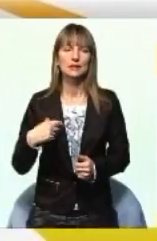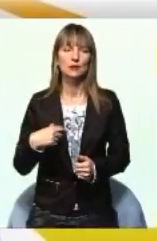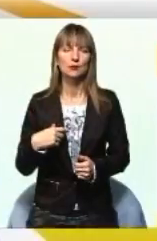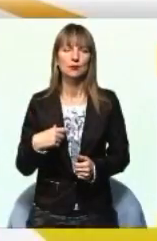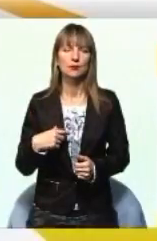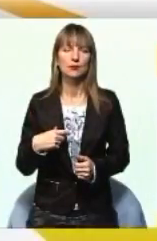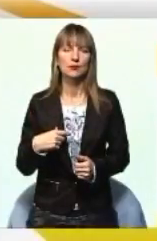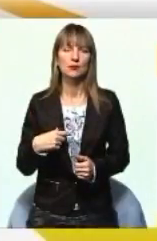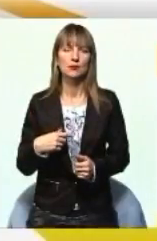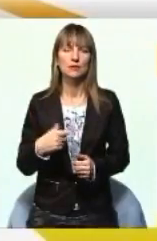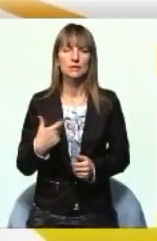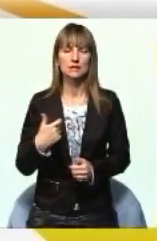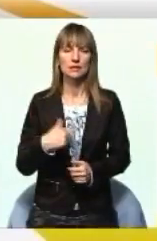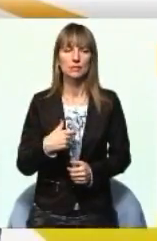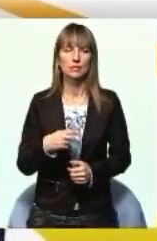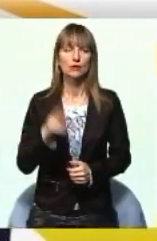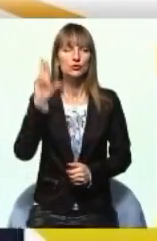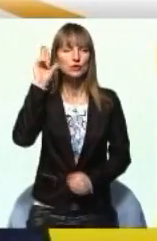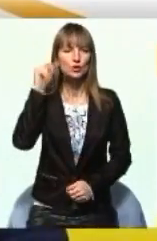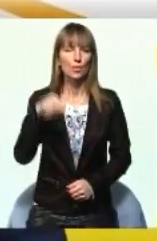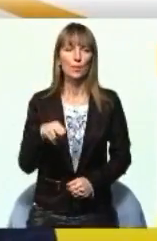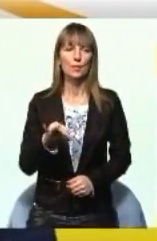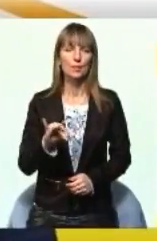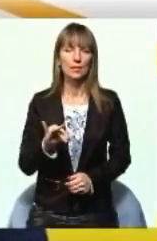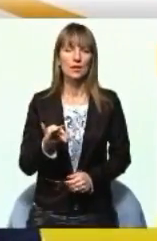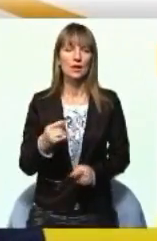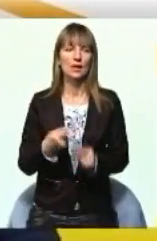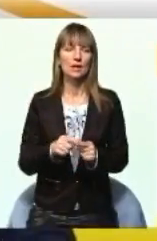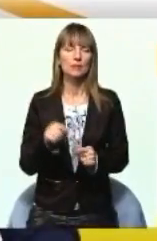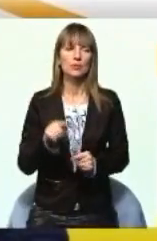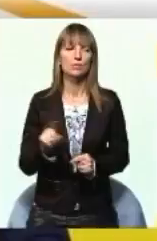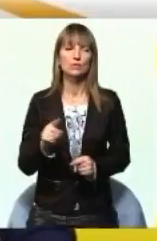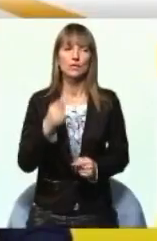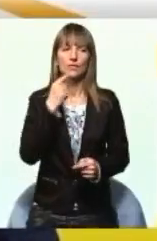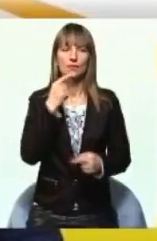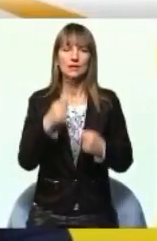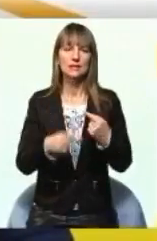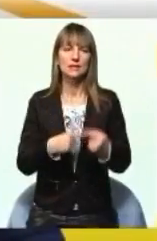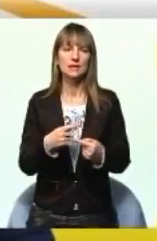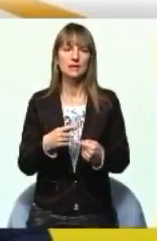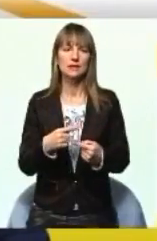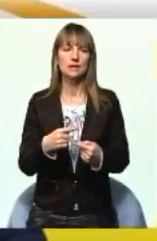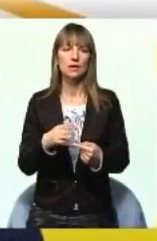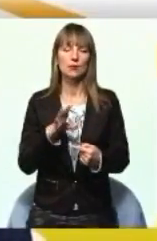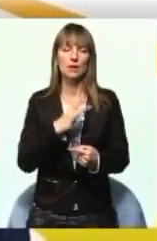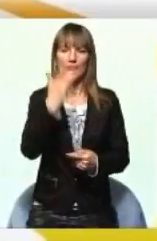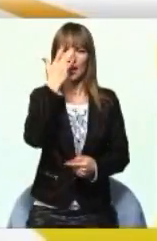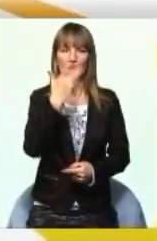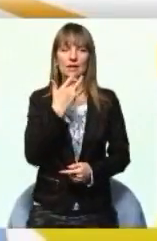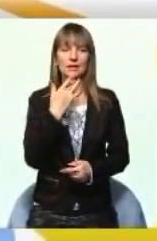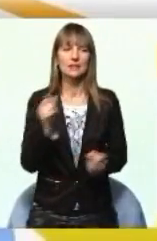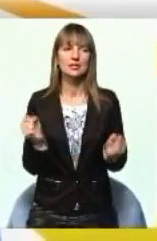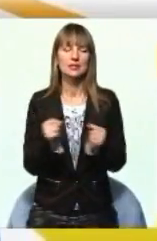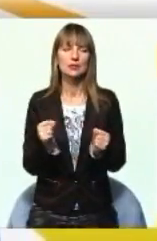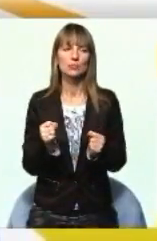копия одну себя. Число пи это потому что всегда бывает лето, зима.